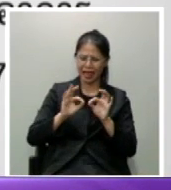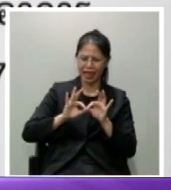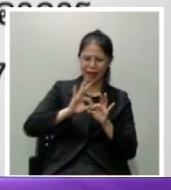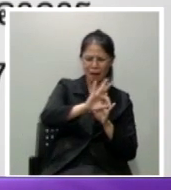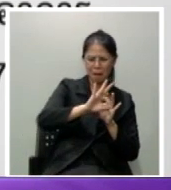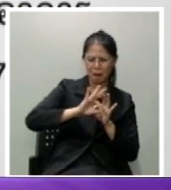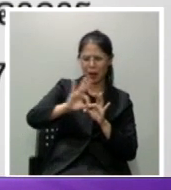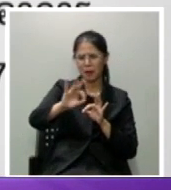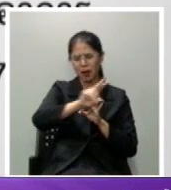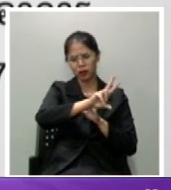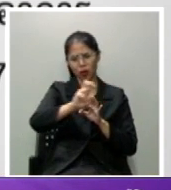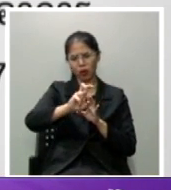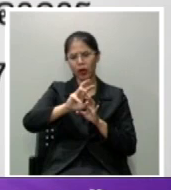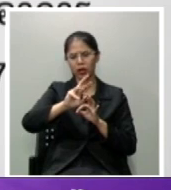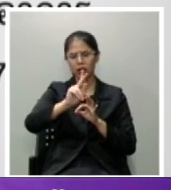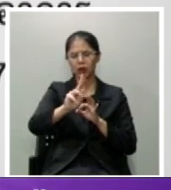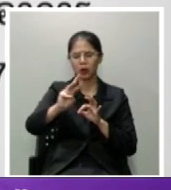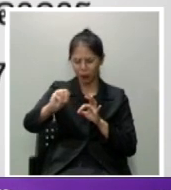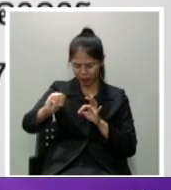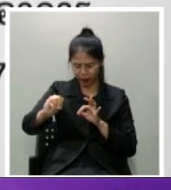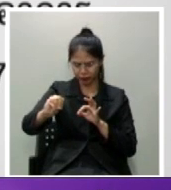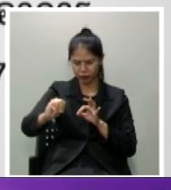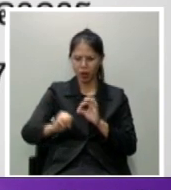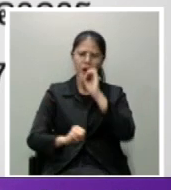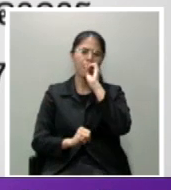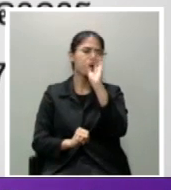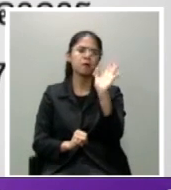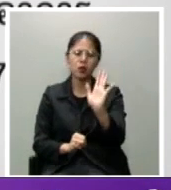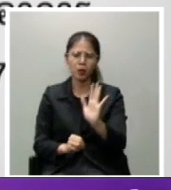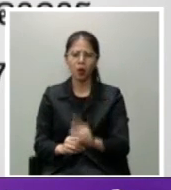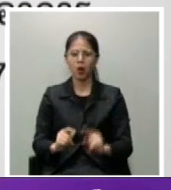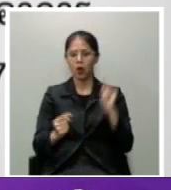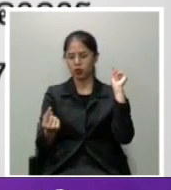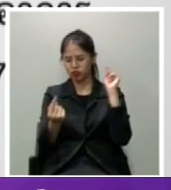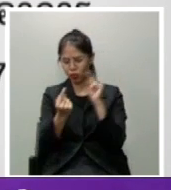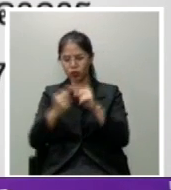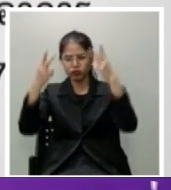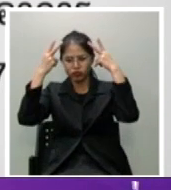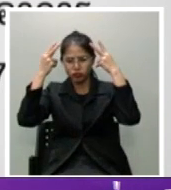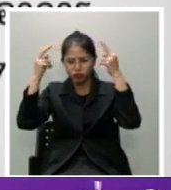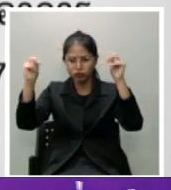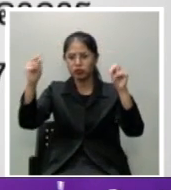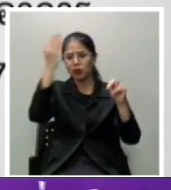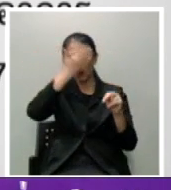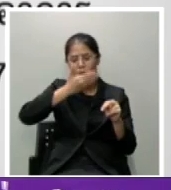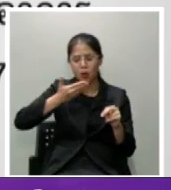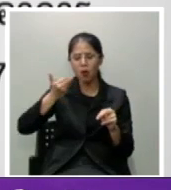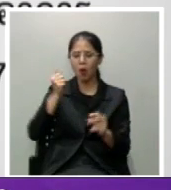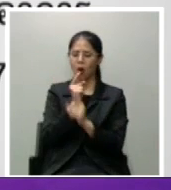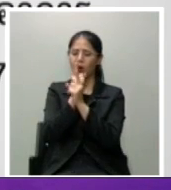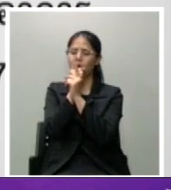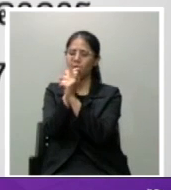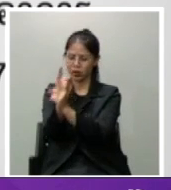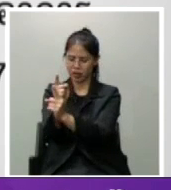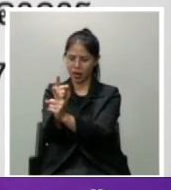ว่าที่ไหนพอมาถึงรัฐบาลท่านนายกอภิสิทธิ์ก็ปฏิบัติตามมติครม.รัฐบาลท่าน